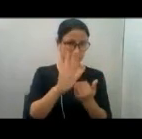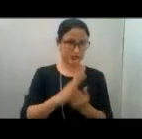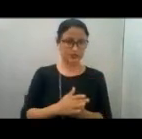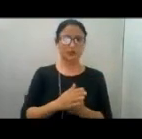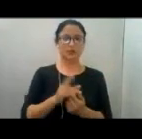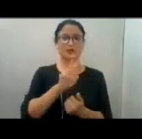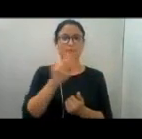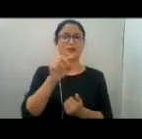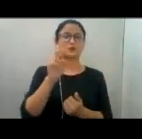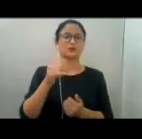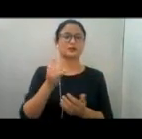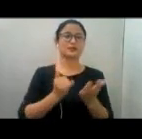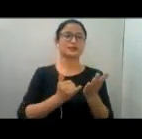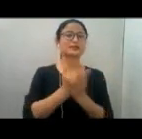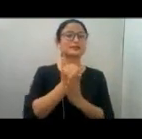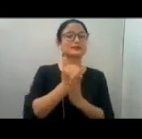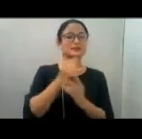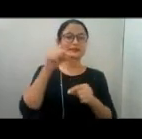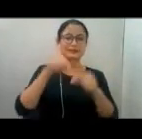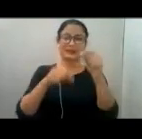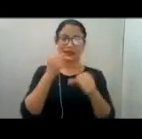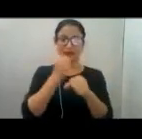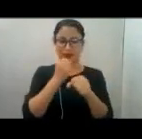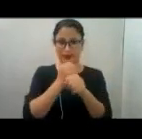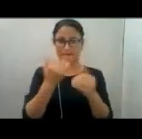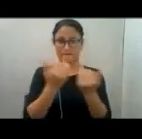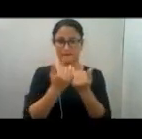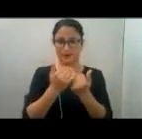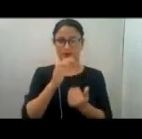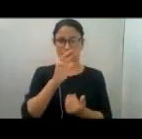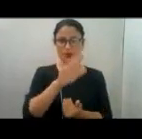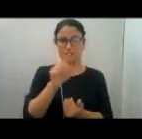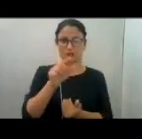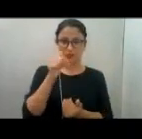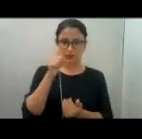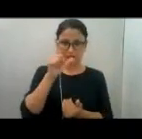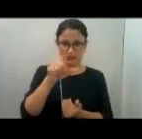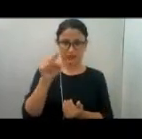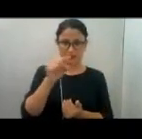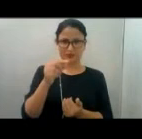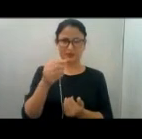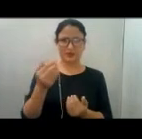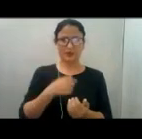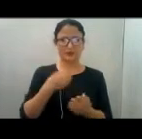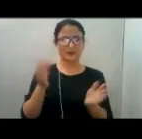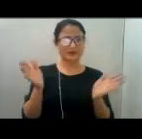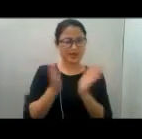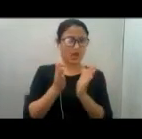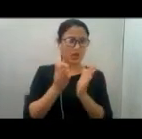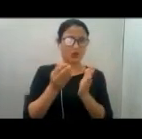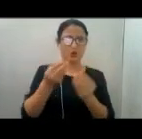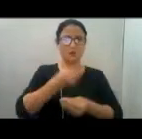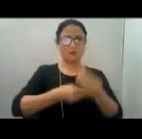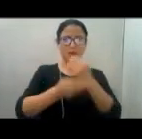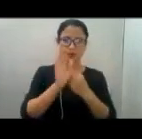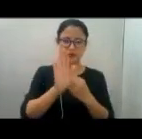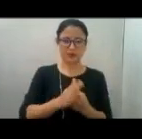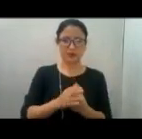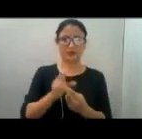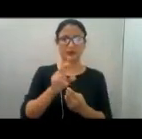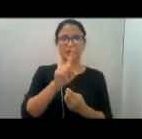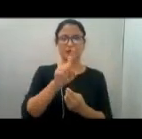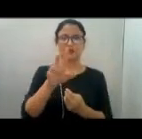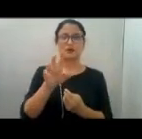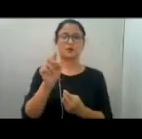22.7% किसानी काम गर्नुहुन्छ. 9.7%को आफ्नो सानो बिजनेस व्यवसाय छ. 13%भन्दा अलिकति